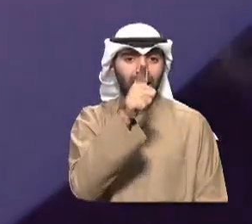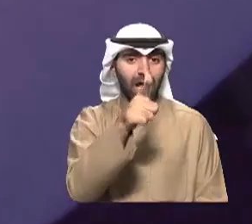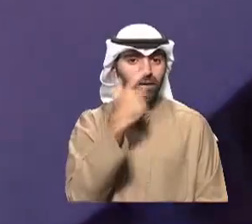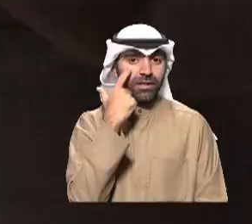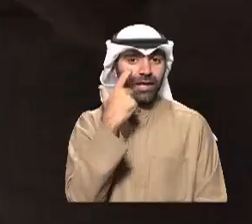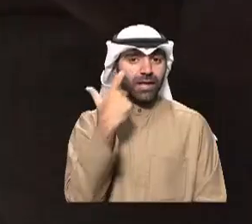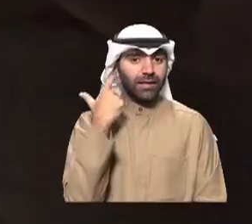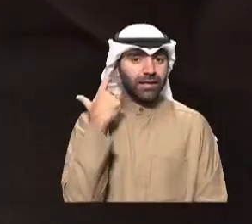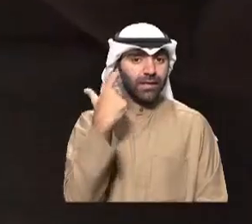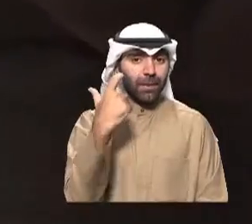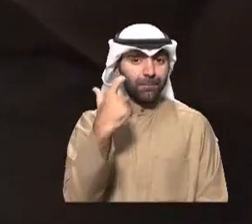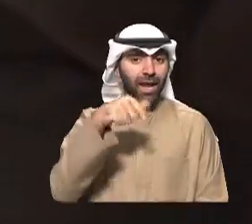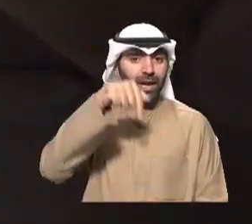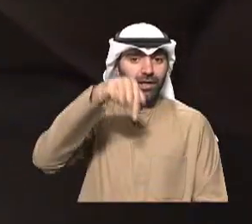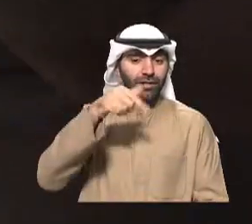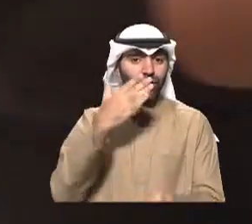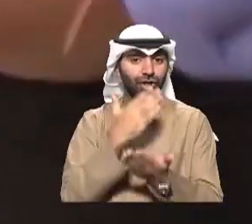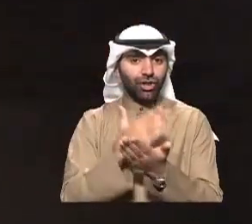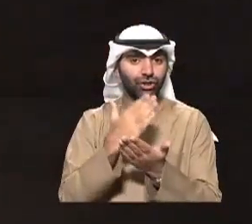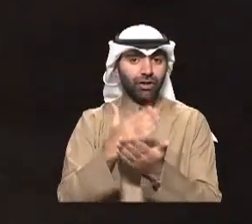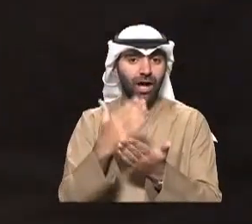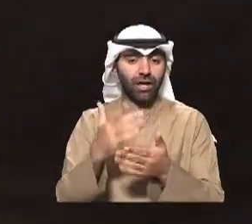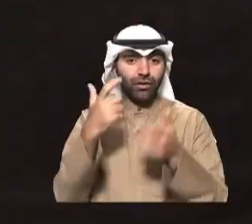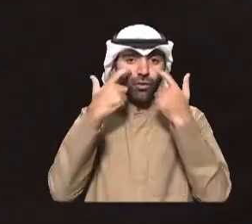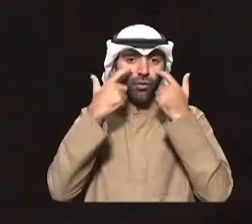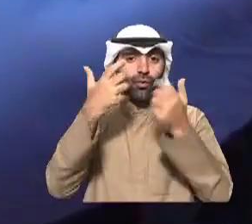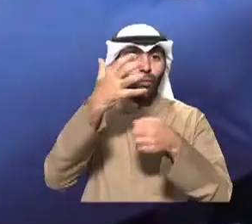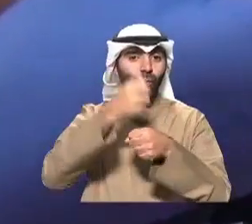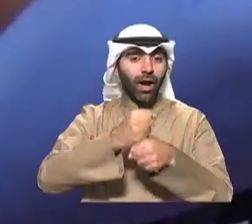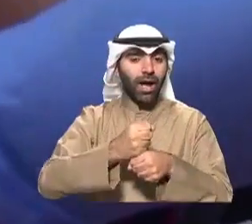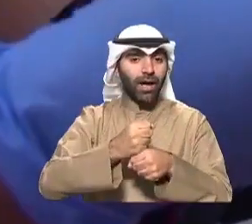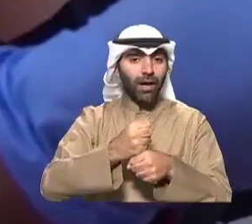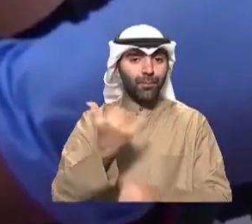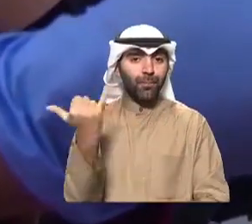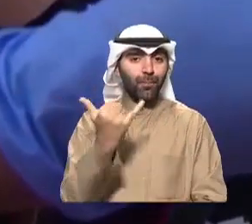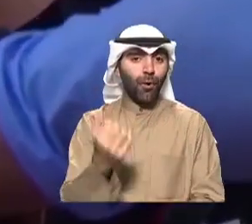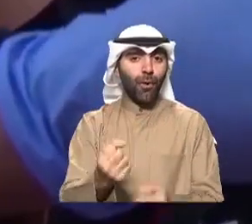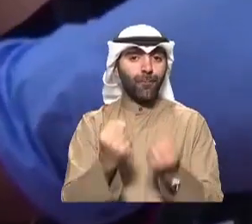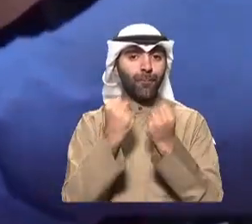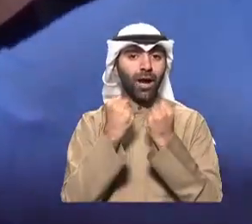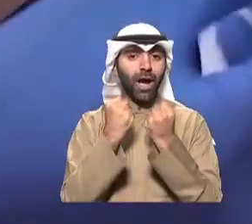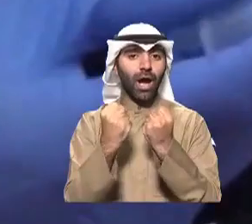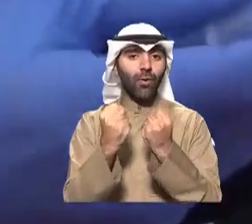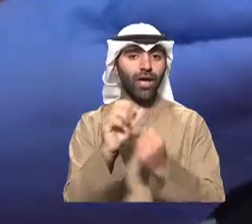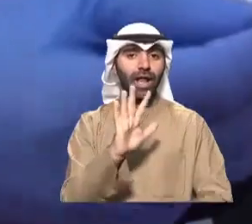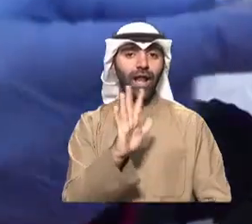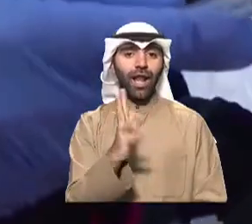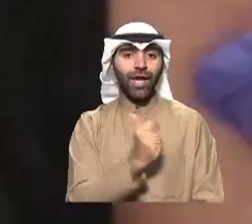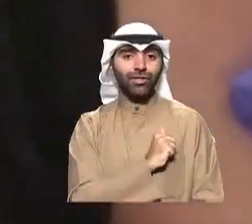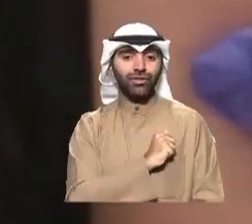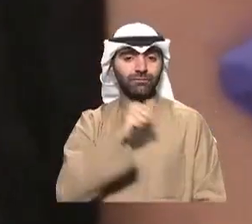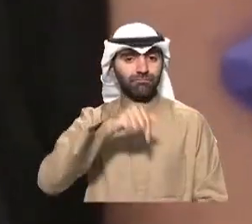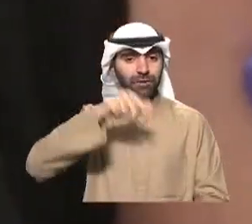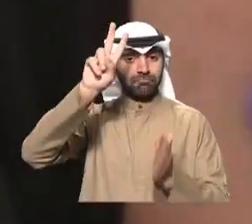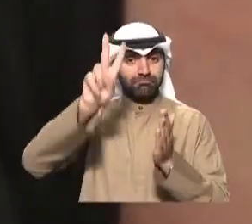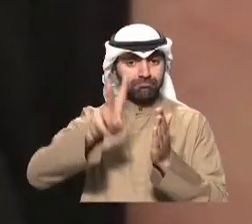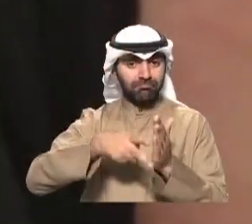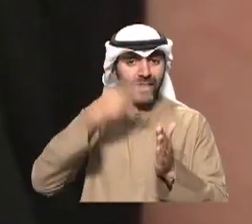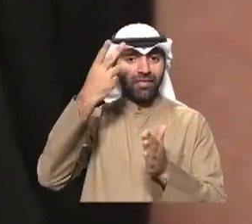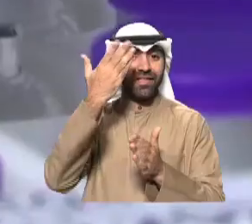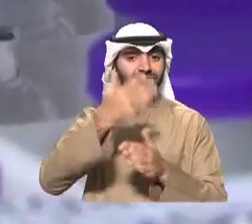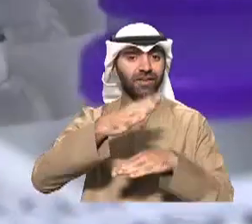أوروبية خطيرة. وفي ظل الصعوبات التي يشهدها الاتحاد الأوروبي في التزود باللقاحات المضادة لفيروس